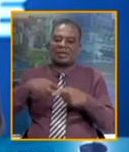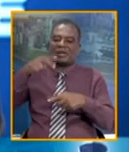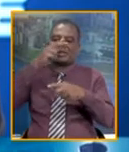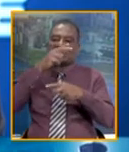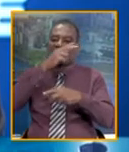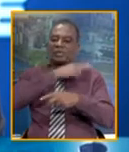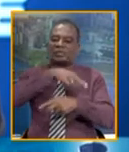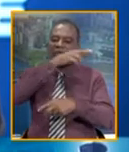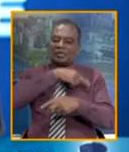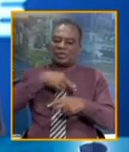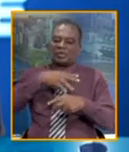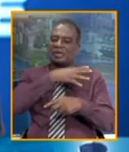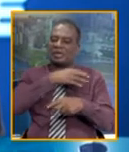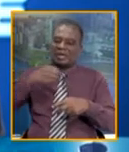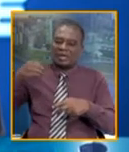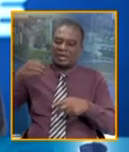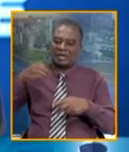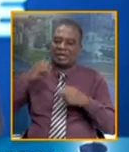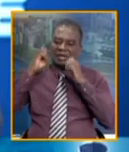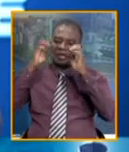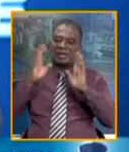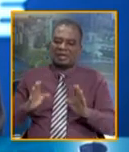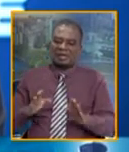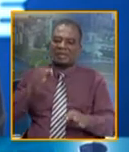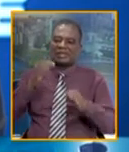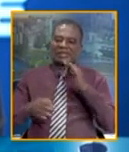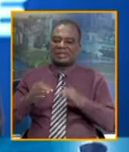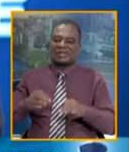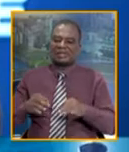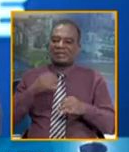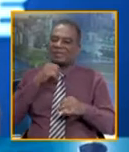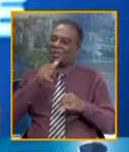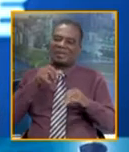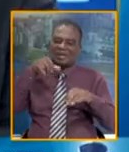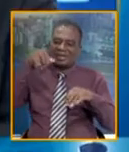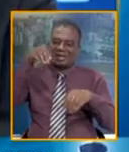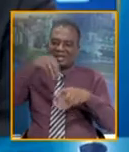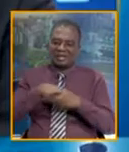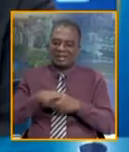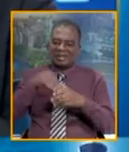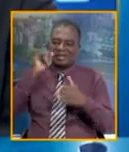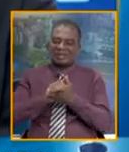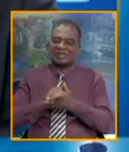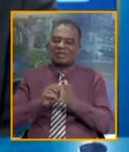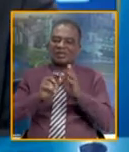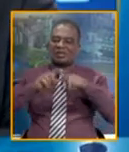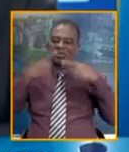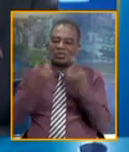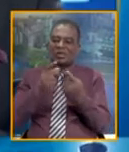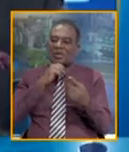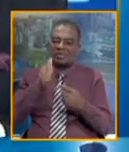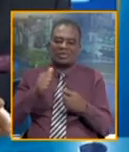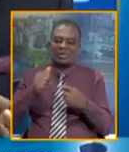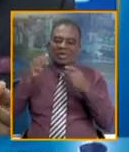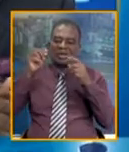sécurité et les enseignants. Si vous n'êtes pas dans cette catégorie, du coup, vous n'êtes pas éligible pour cette phase.